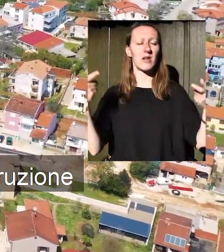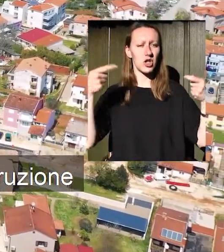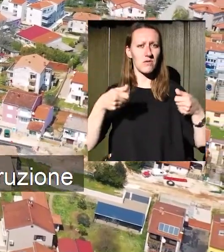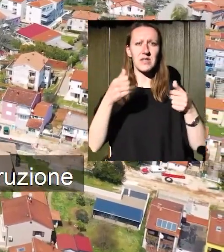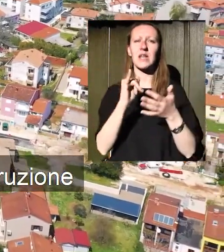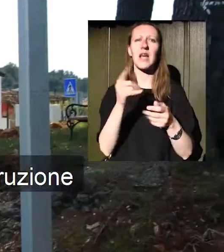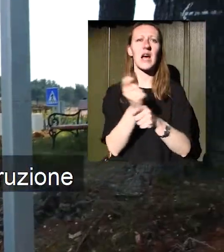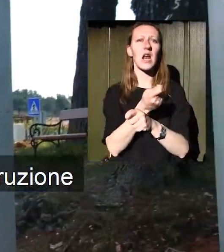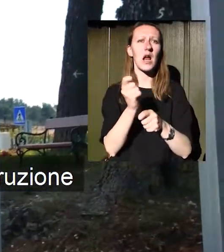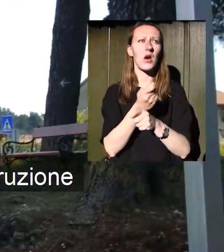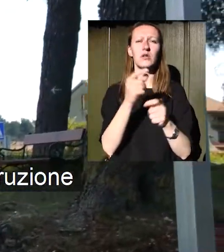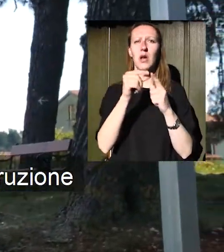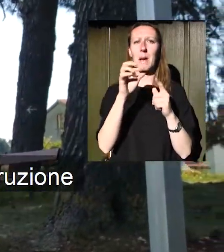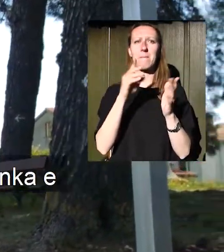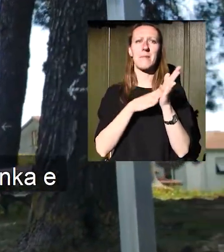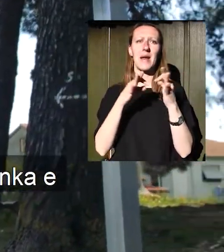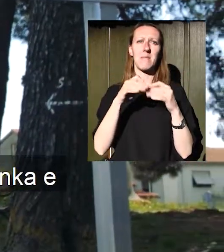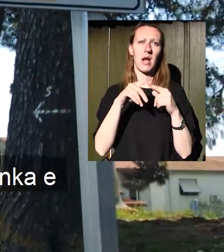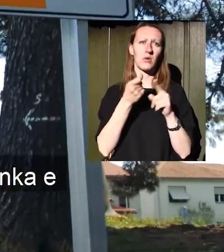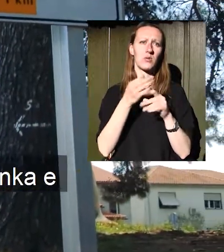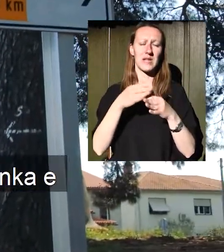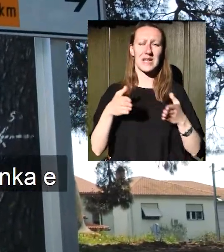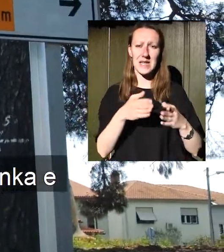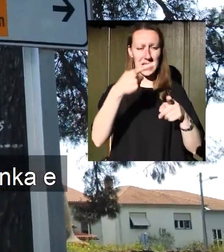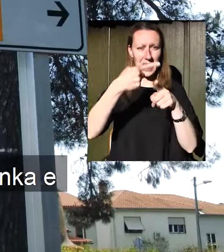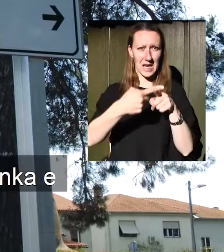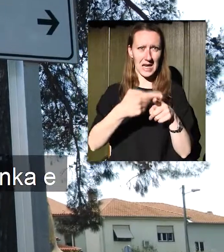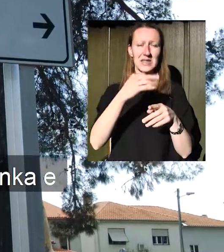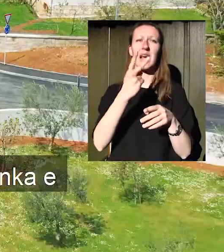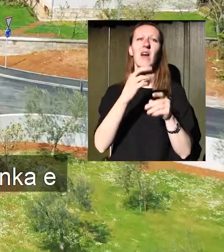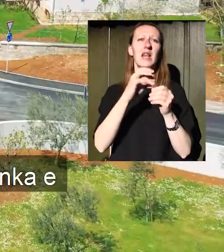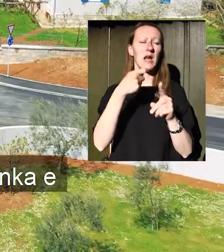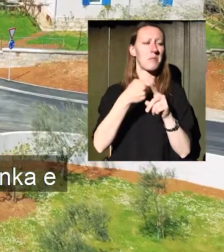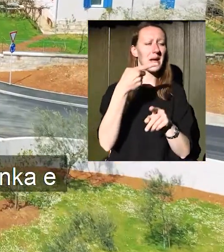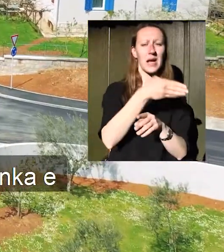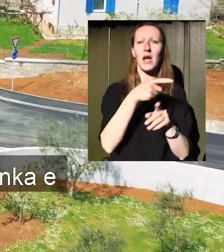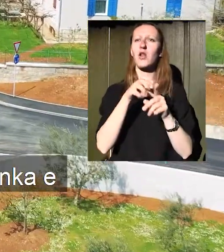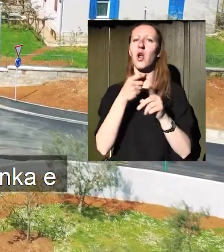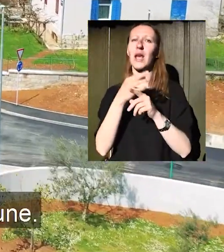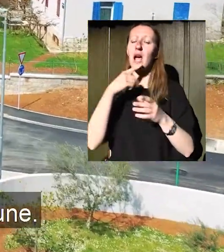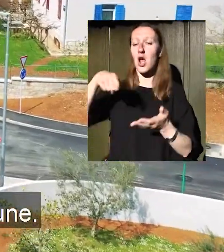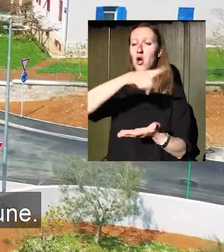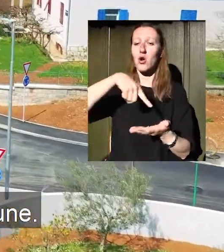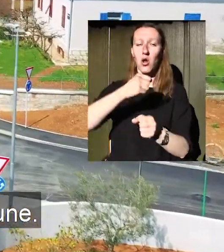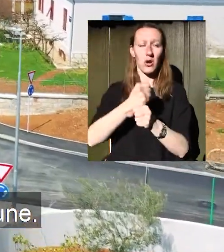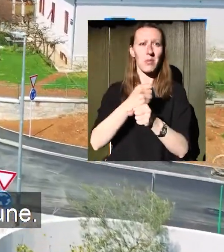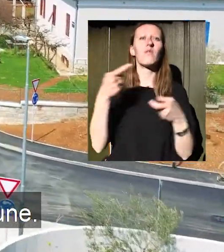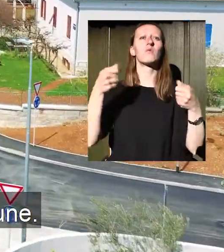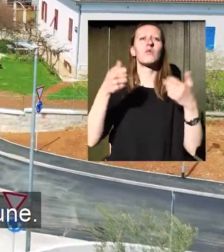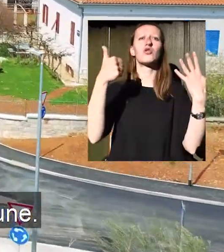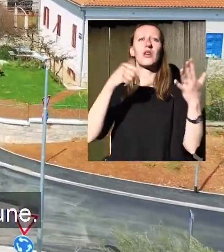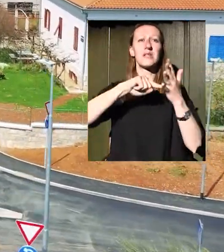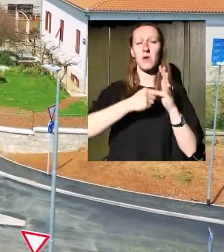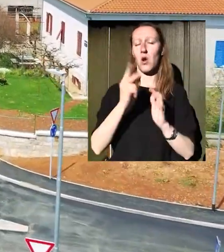je rekonstrukcija Premanturske ceste, raskrižja na skretanju za Valdebek i Dolinku i izgradnja rotora, u što smo uložili 6